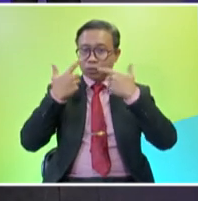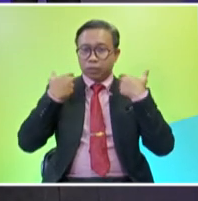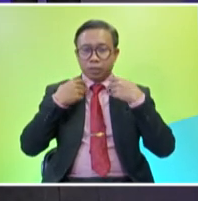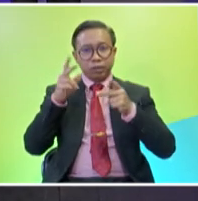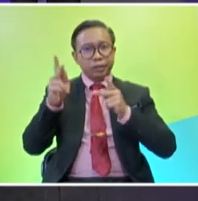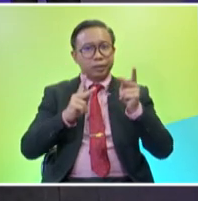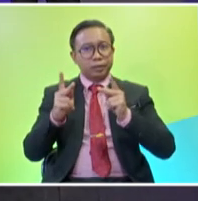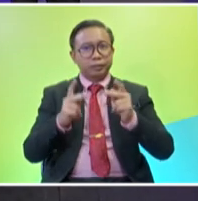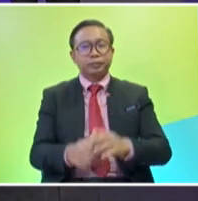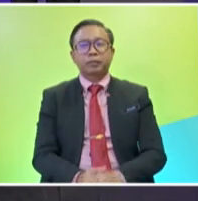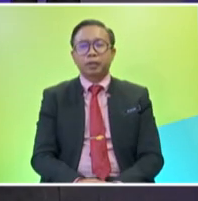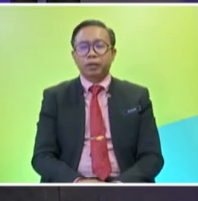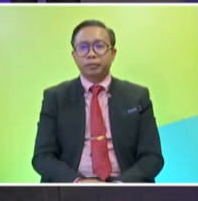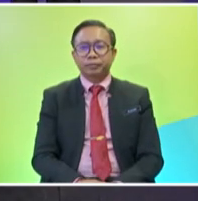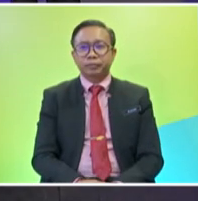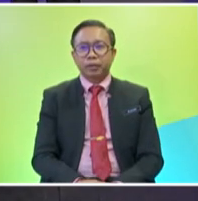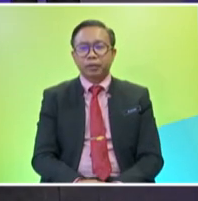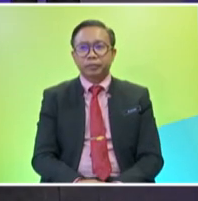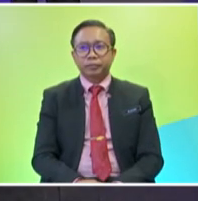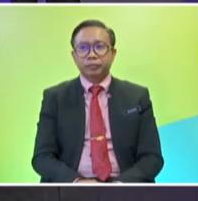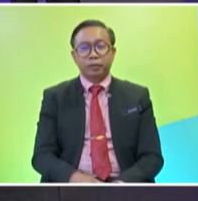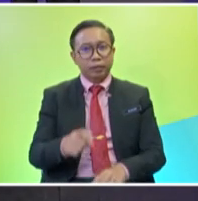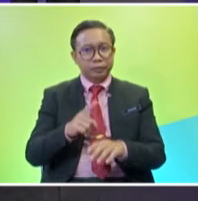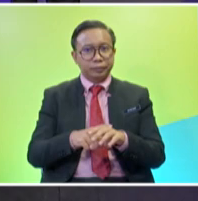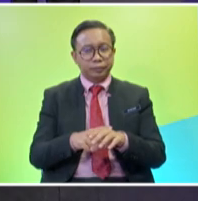kendaraan apa Ivan dekat sana